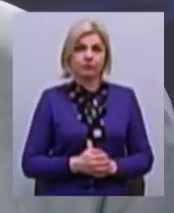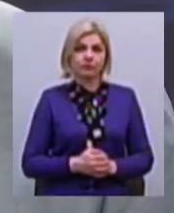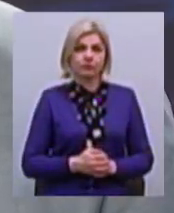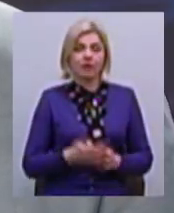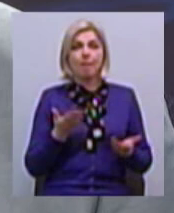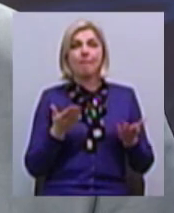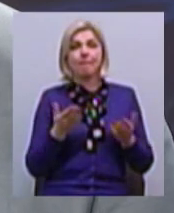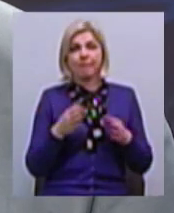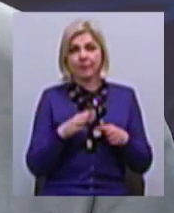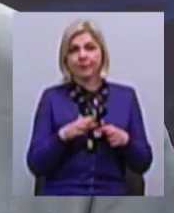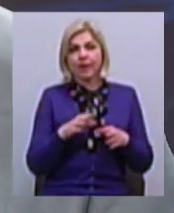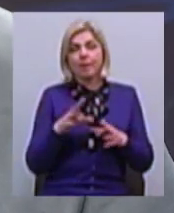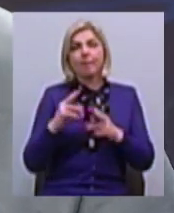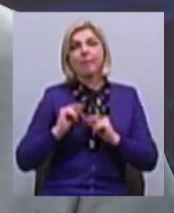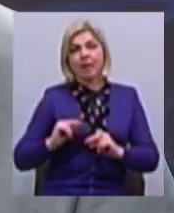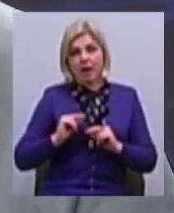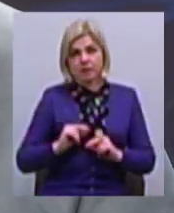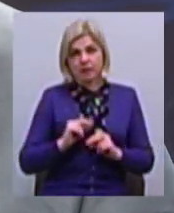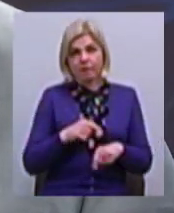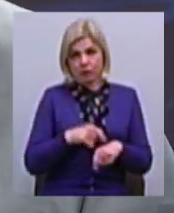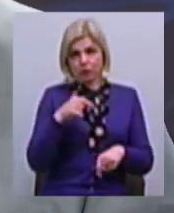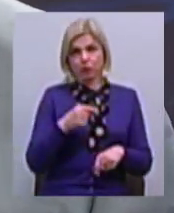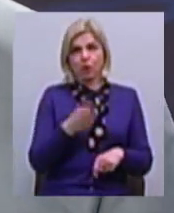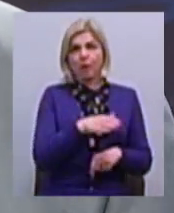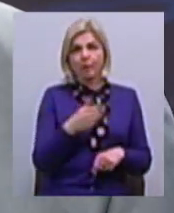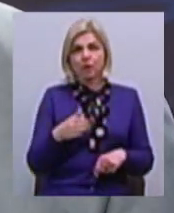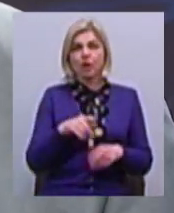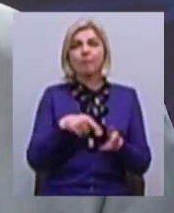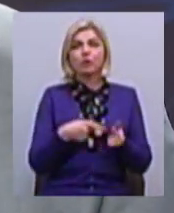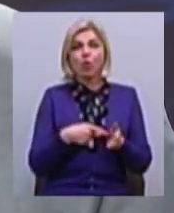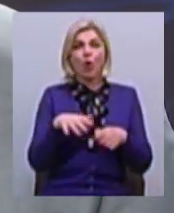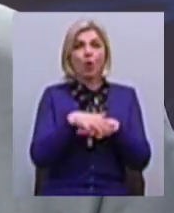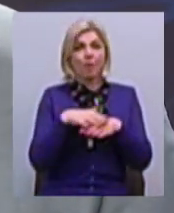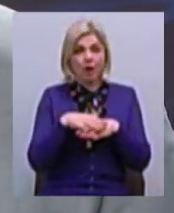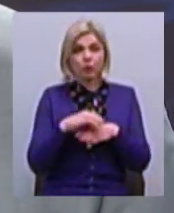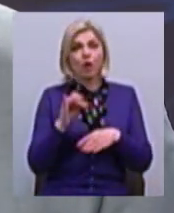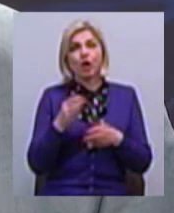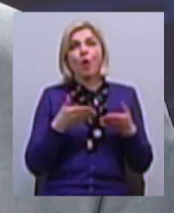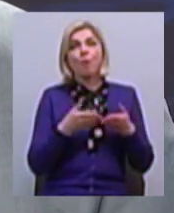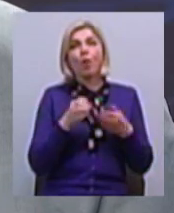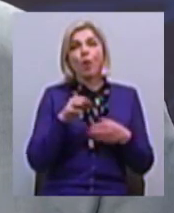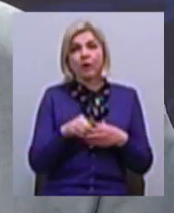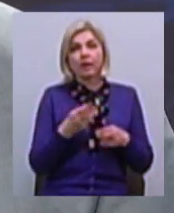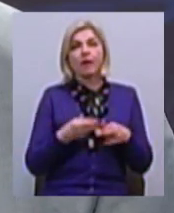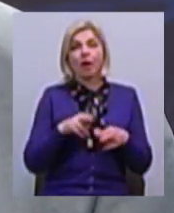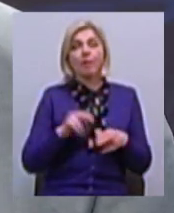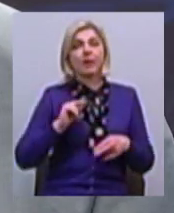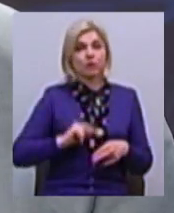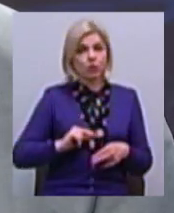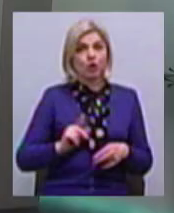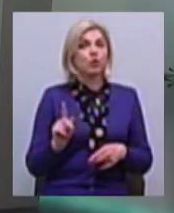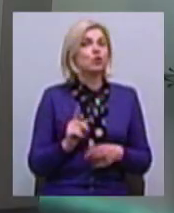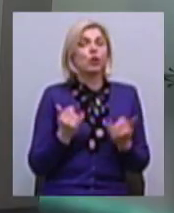балансу, економічної співпраці, скажімо так, відчутної між міською громадою і портами, які працюють. Ну, і що